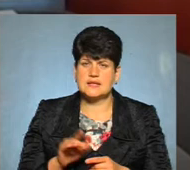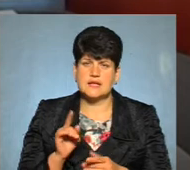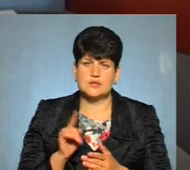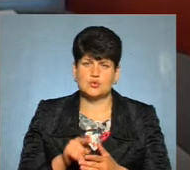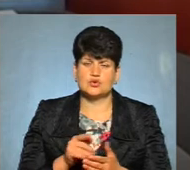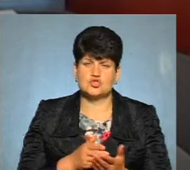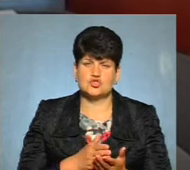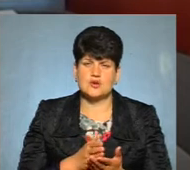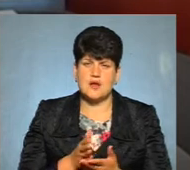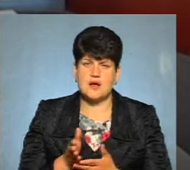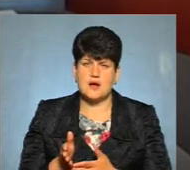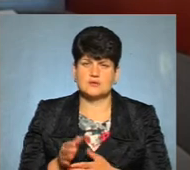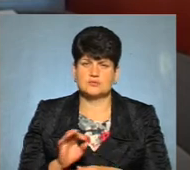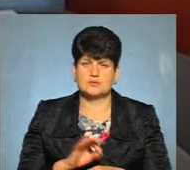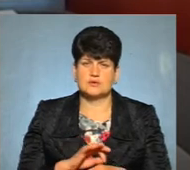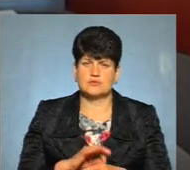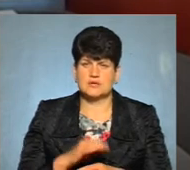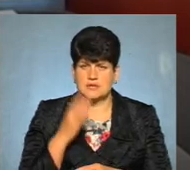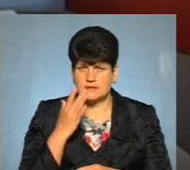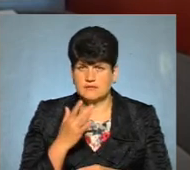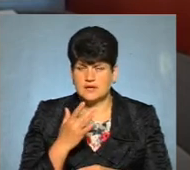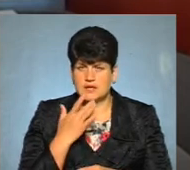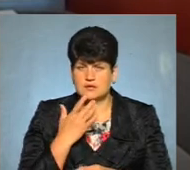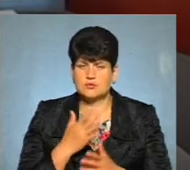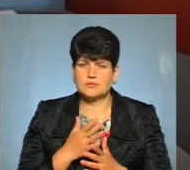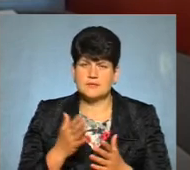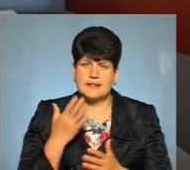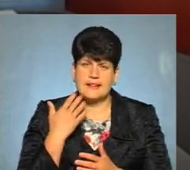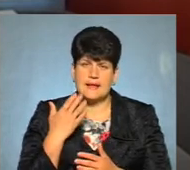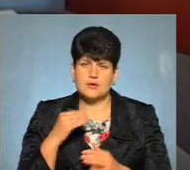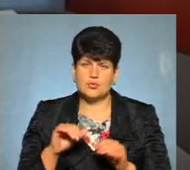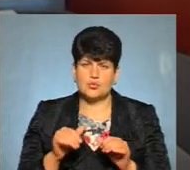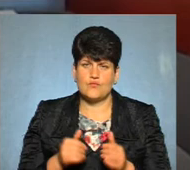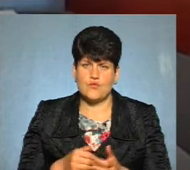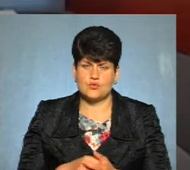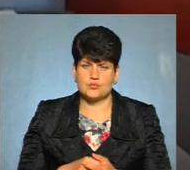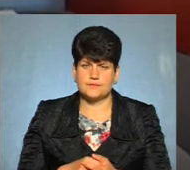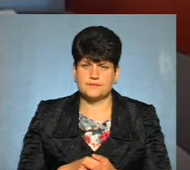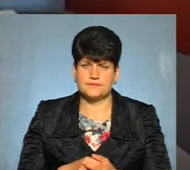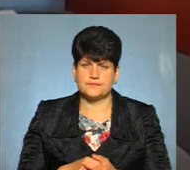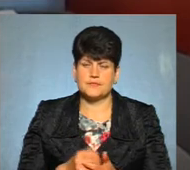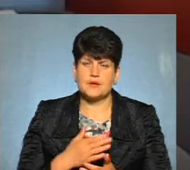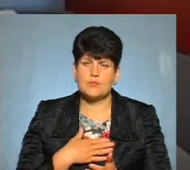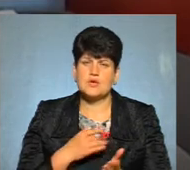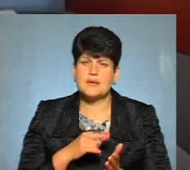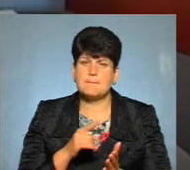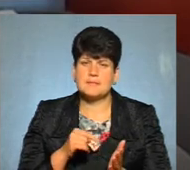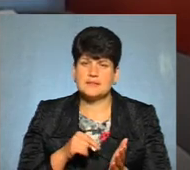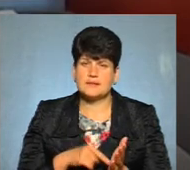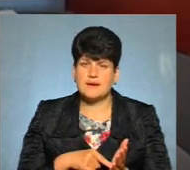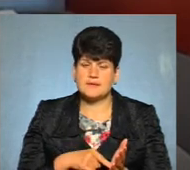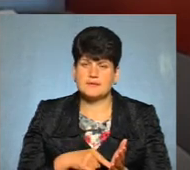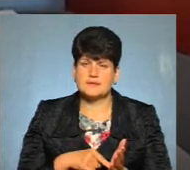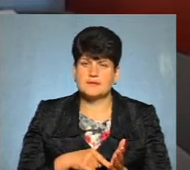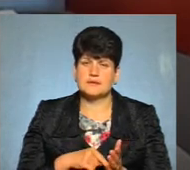до того, щоб перехворіти влітку більш легкою формою. А, власне, моє питання якраз і